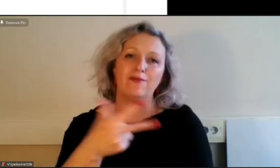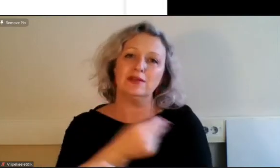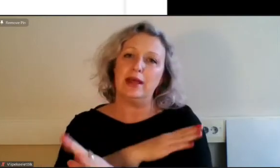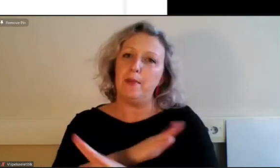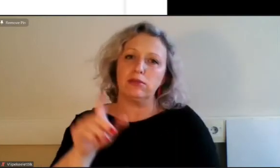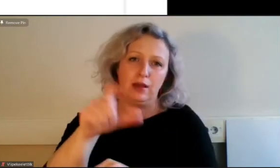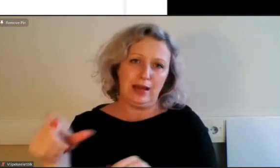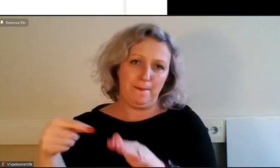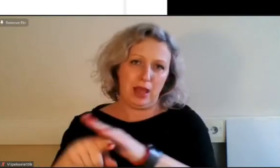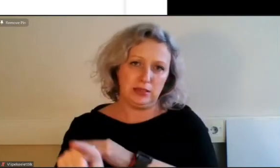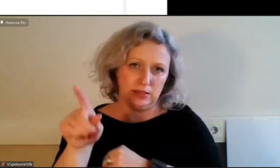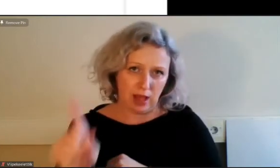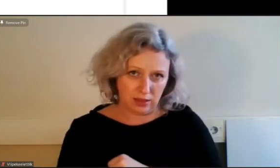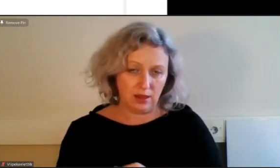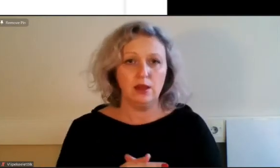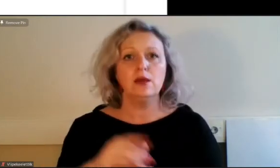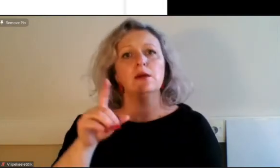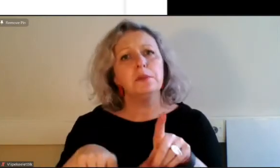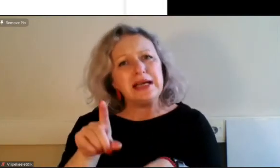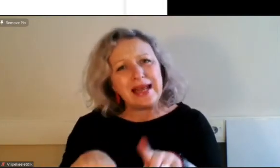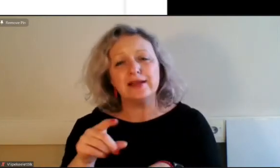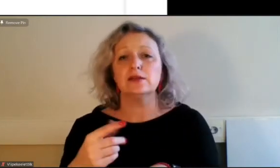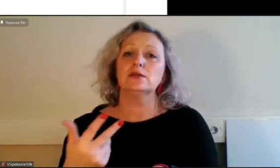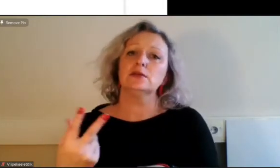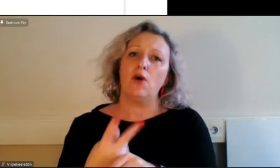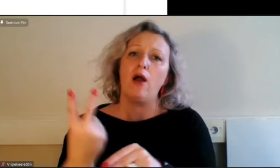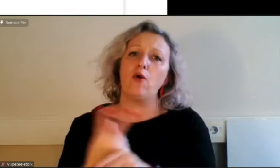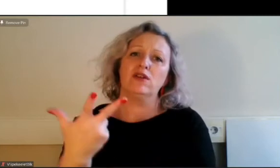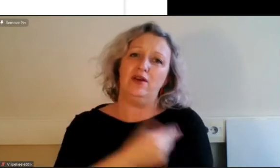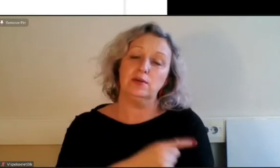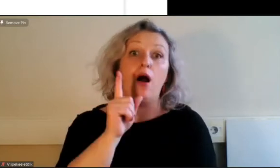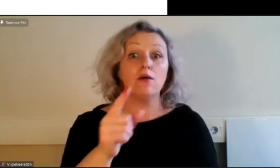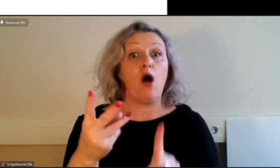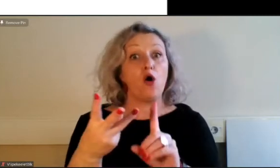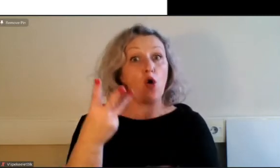Ma vist jätan selle immuunsüsteemi jutu natukene vahele.